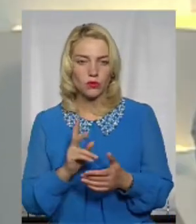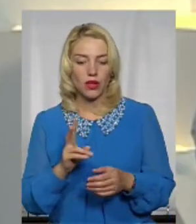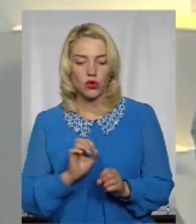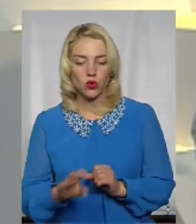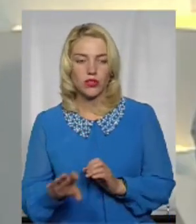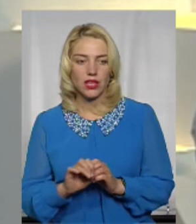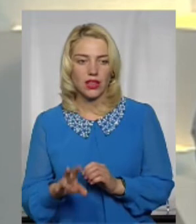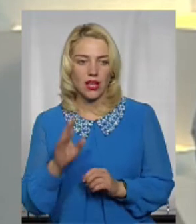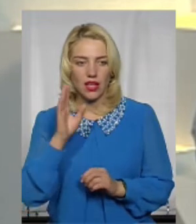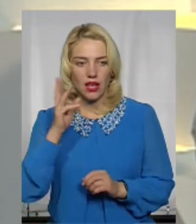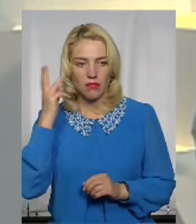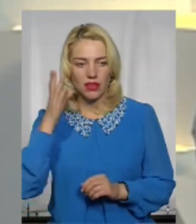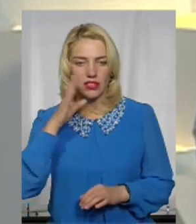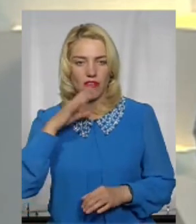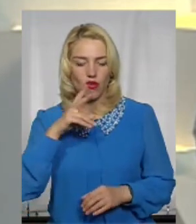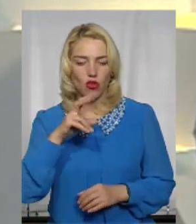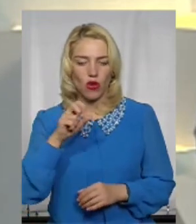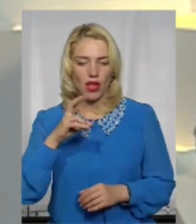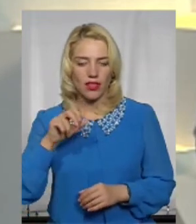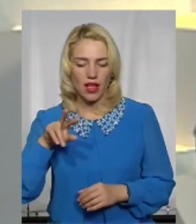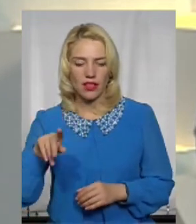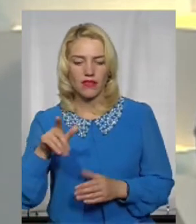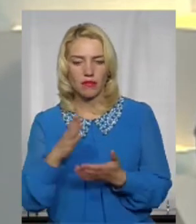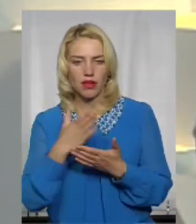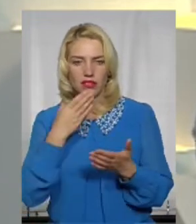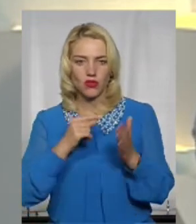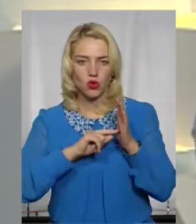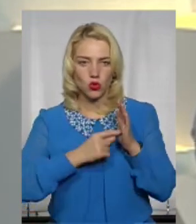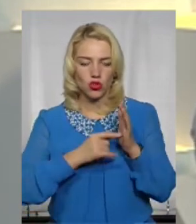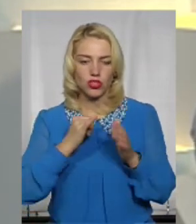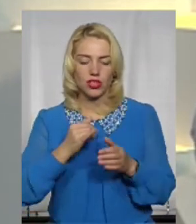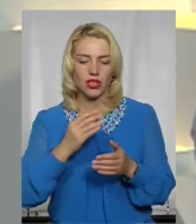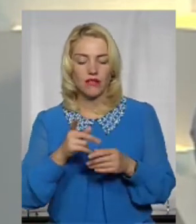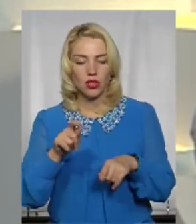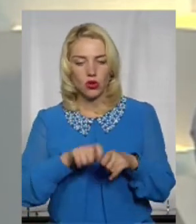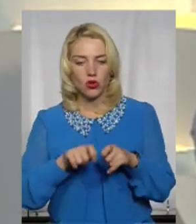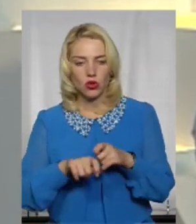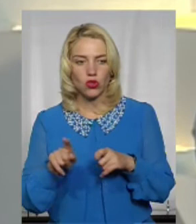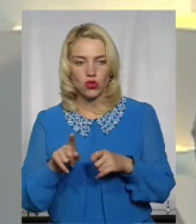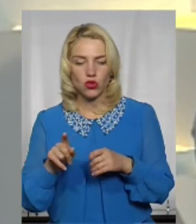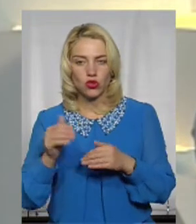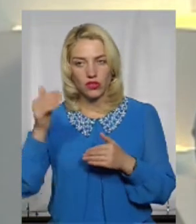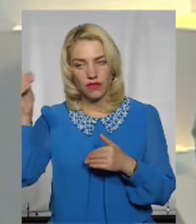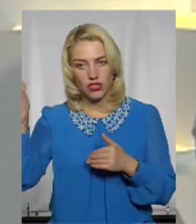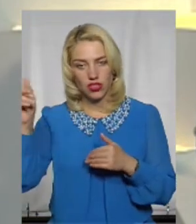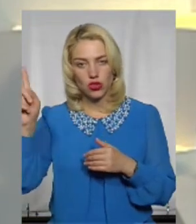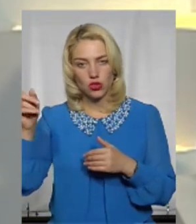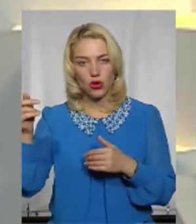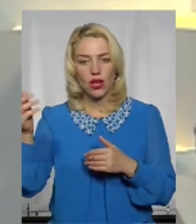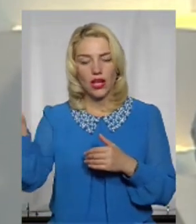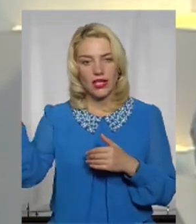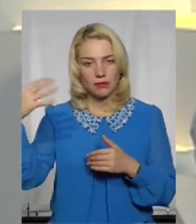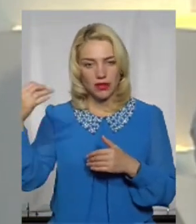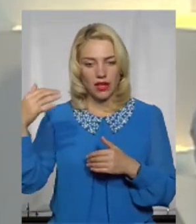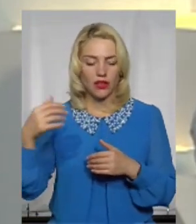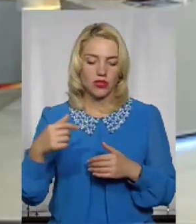скидає, наприклад, Хмельницький водоканал, він також має свої точки і він контролює, що приходить до нього 100 метрів вище, що скидає він і